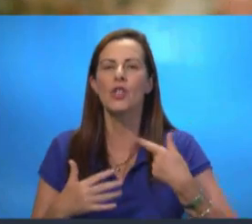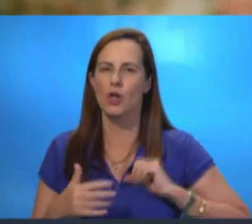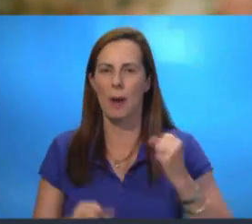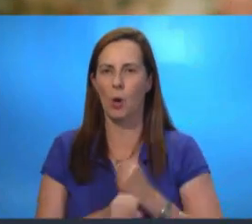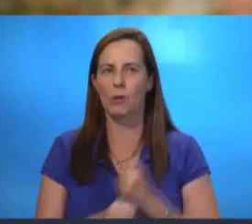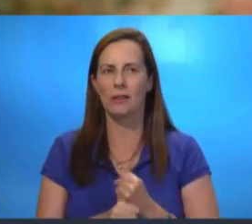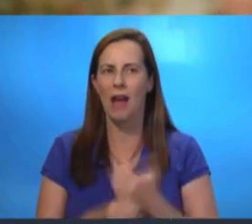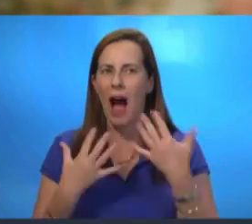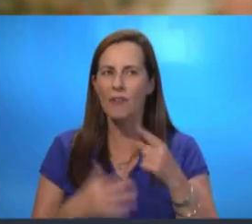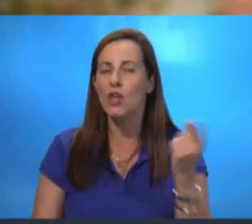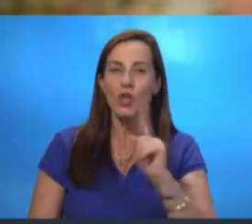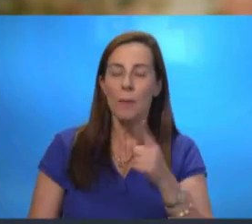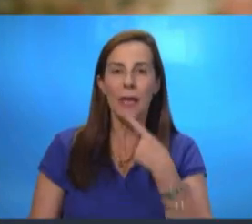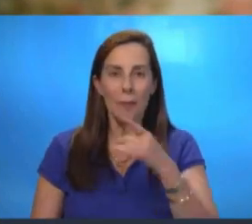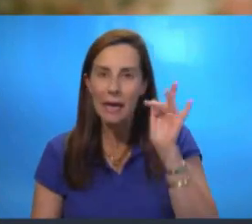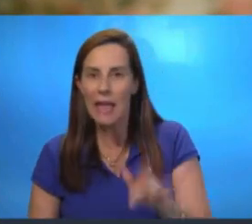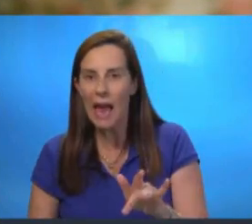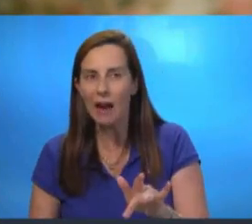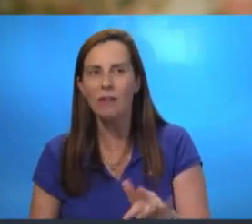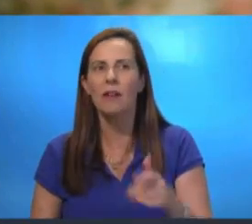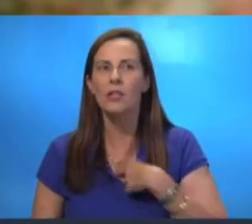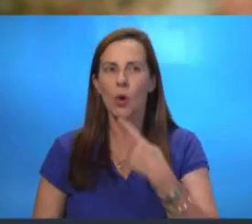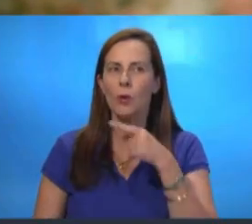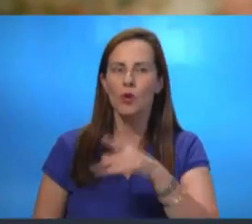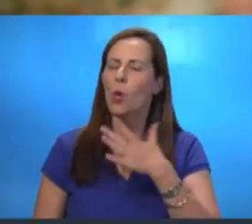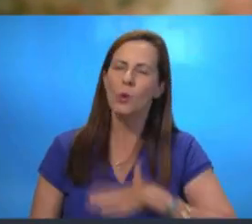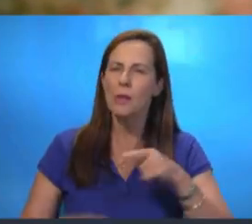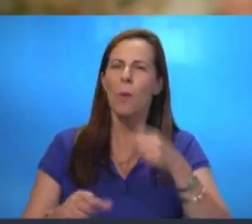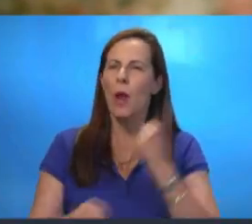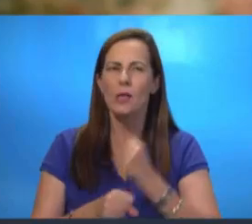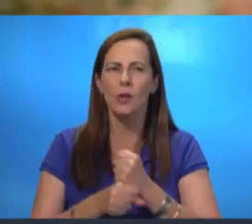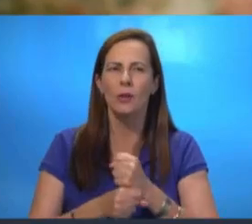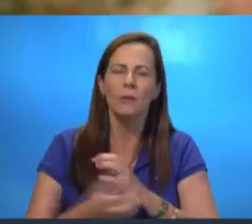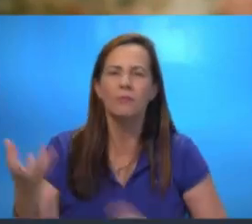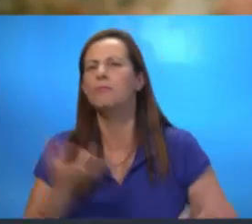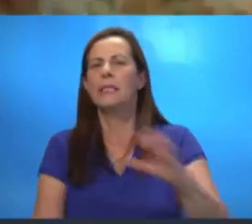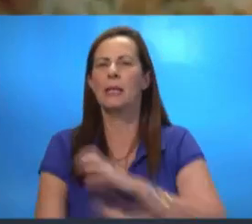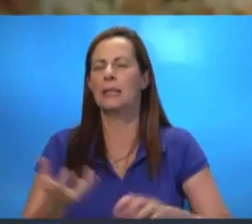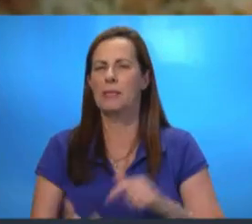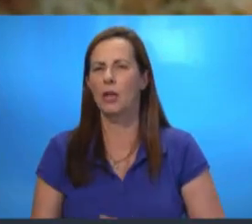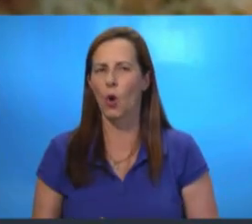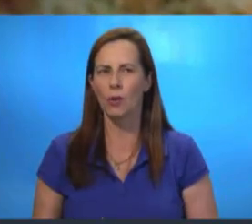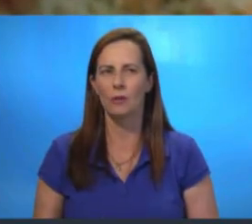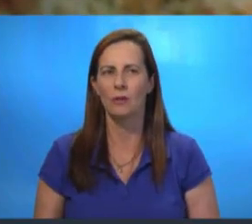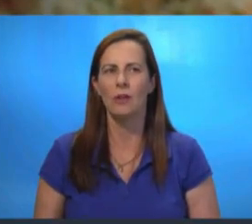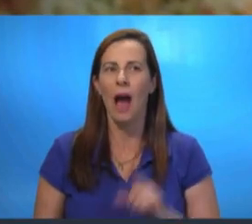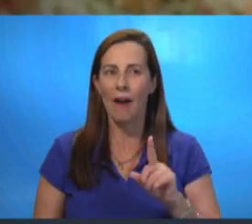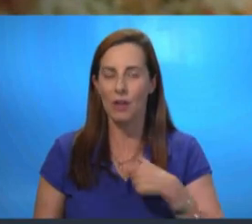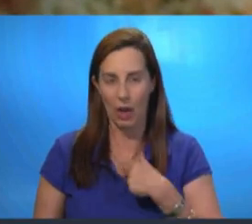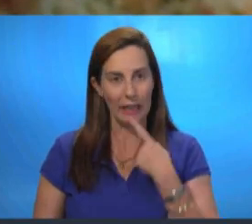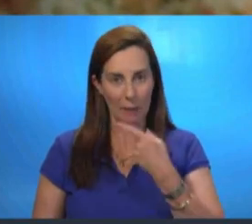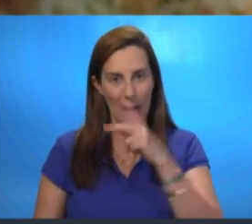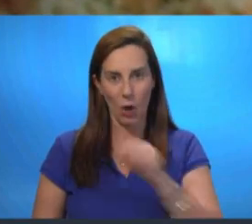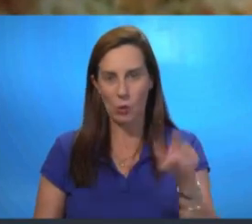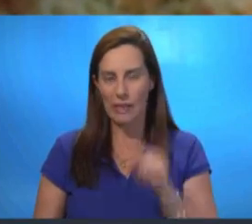האווירה שמי שידבר נגד זה אומר שהוא רוצה להציג פה את המזרח התיכון, אבל כשאני אדבר על הנושא